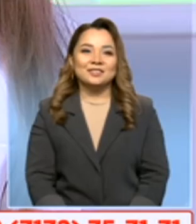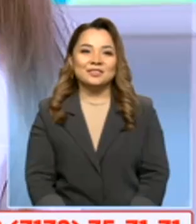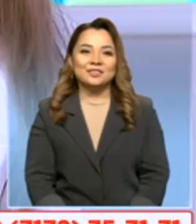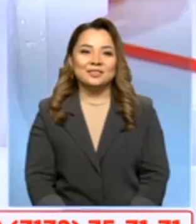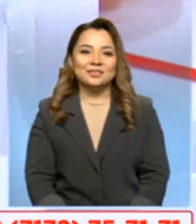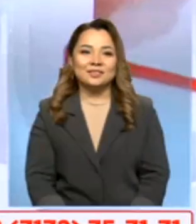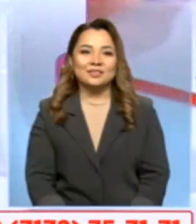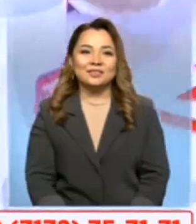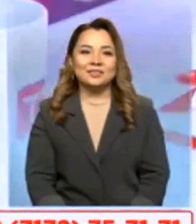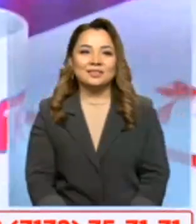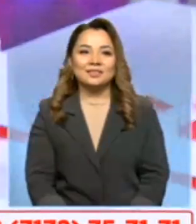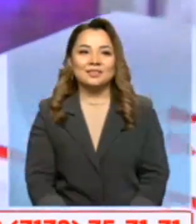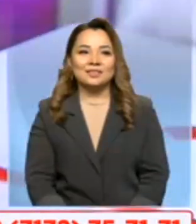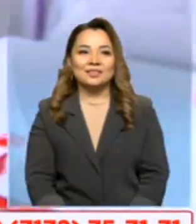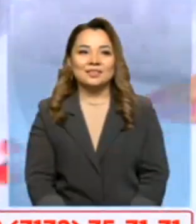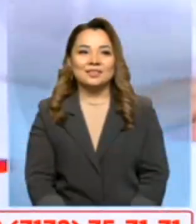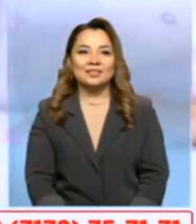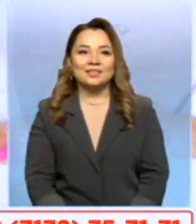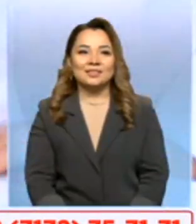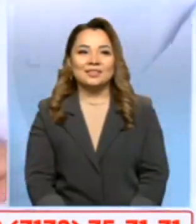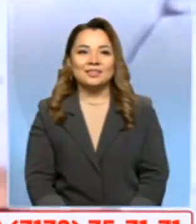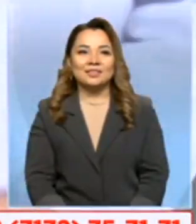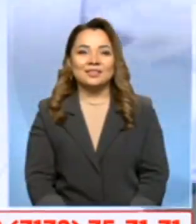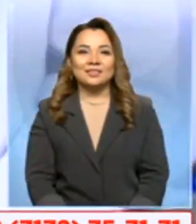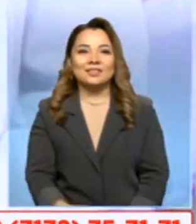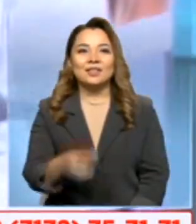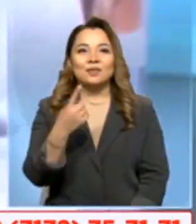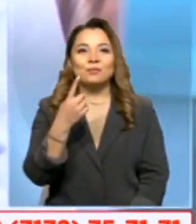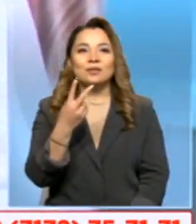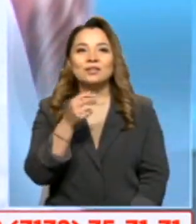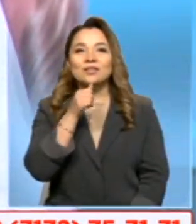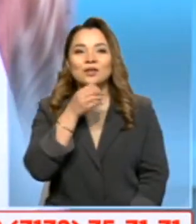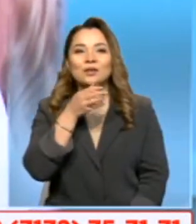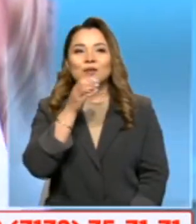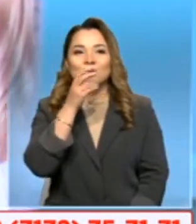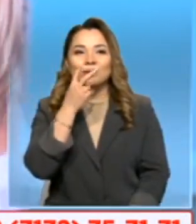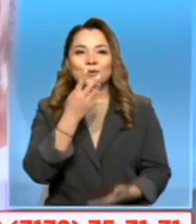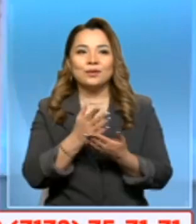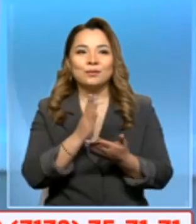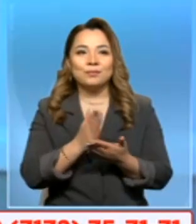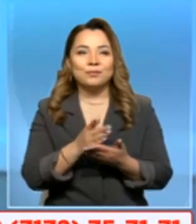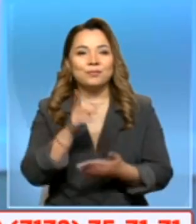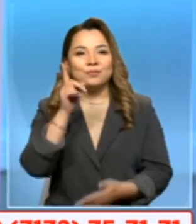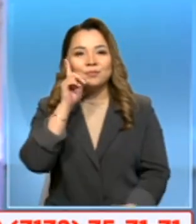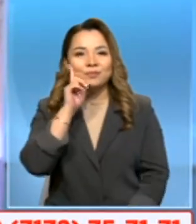Қазір режиссерлардан ескерту келмесе, бір екі шұрттап көрейін.